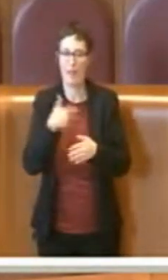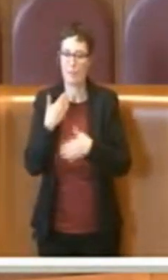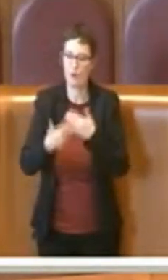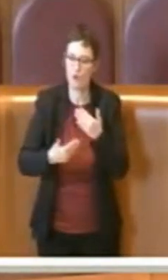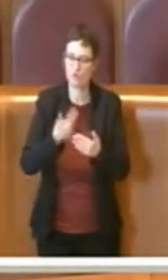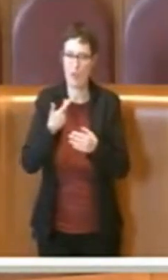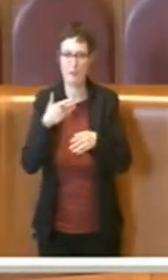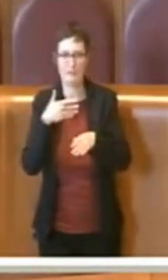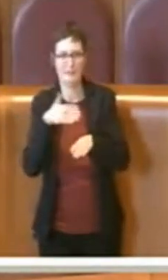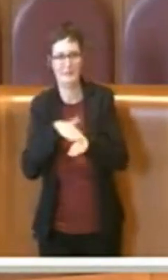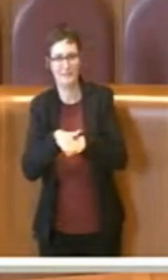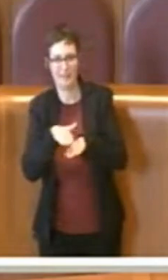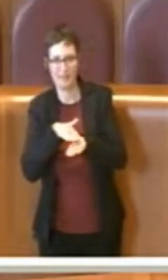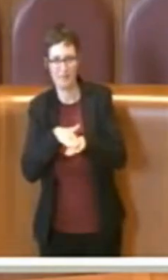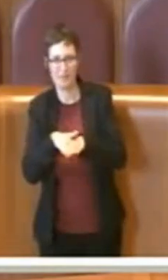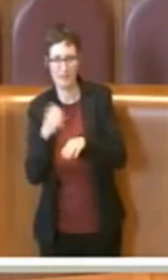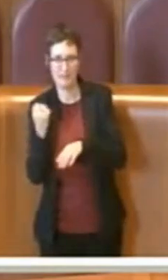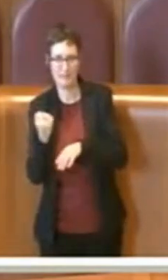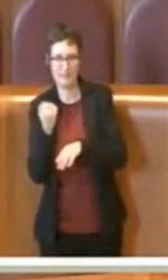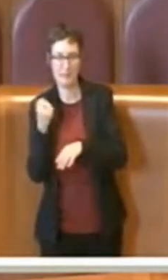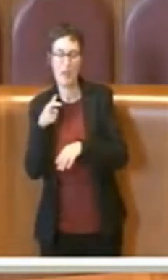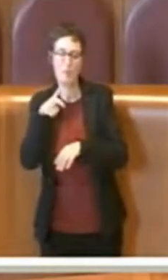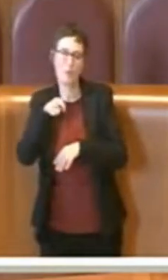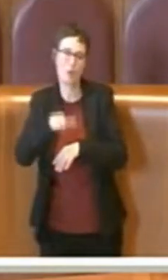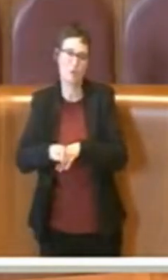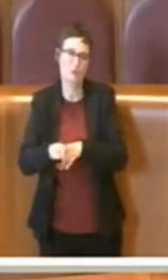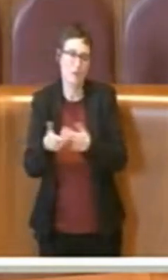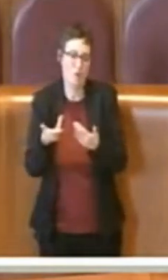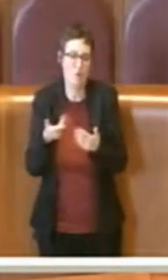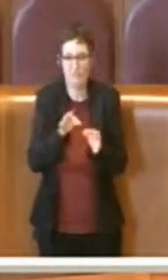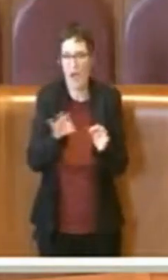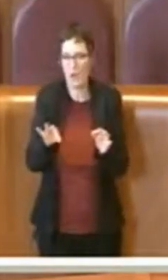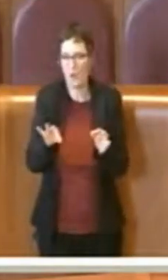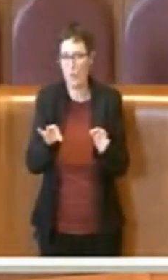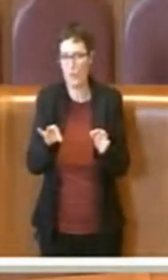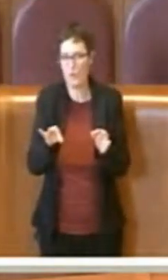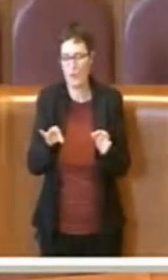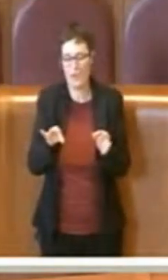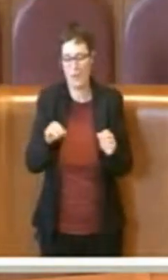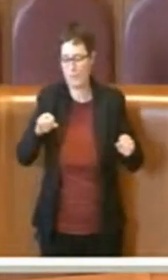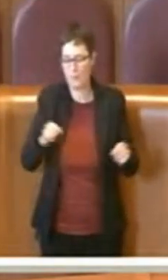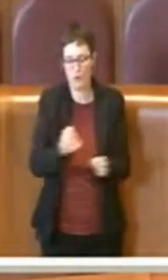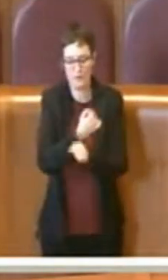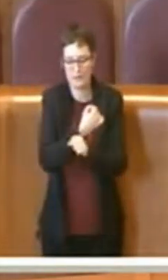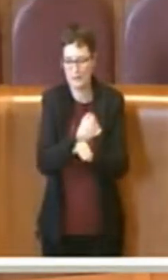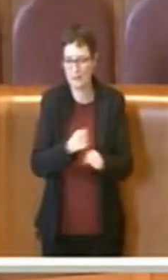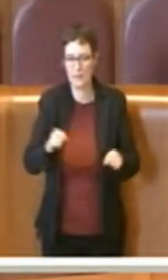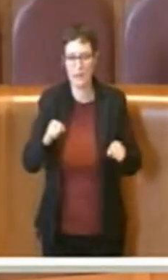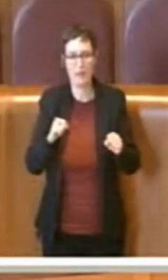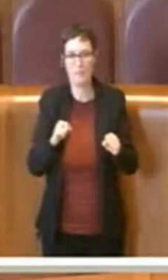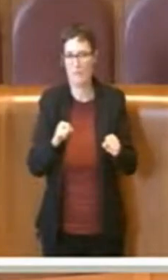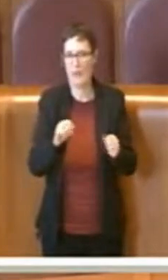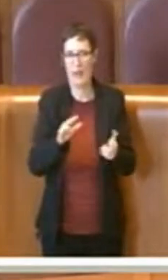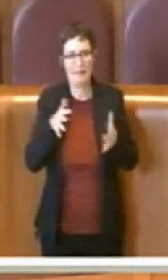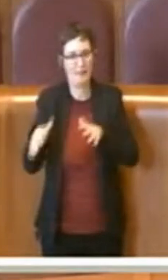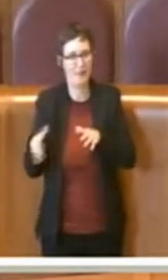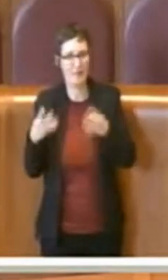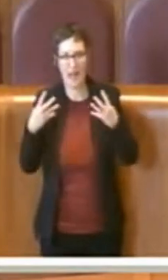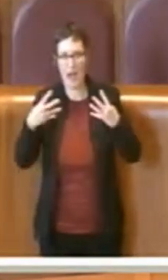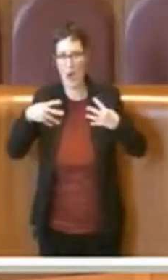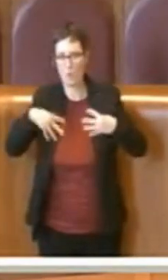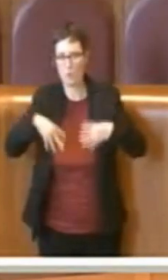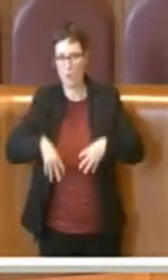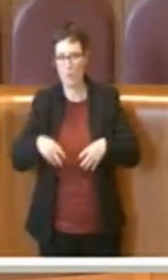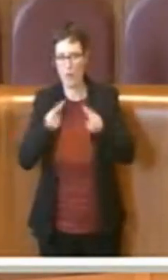ovviamente, perché esistono anche dei servizi e degli strumenti che non possono essere oggetto di automatizzazione. Come ho detto prima,